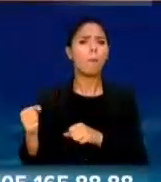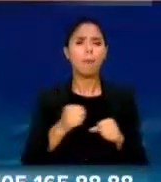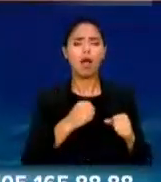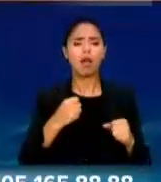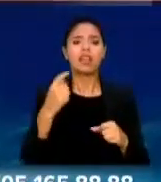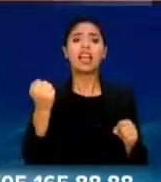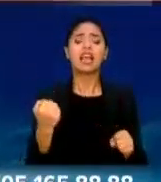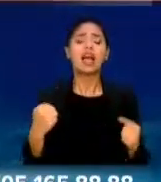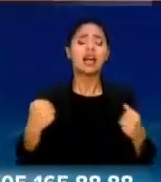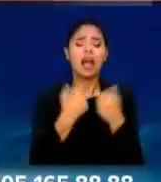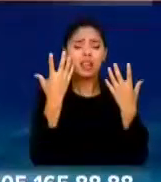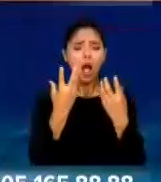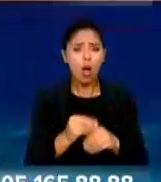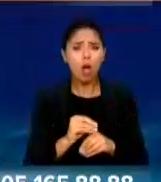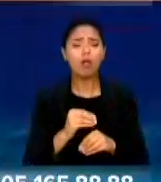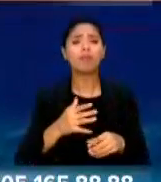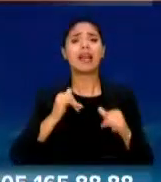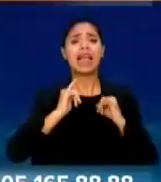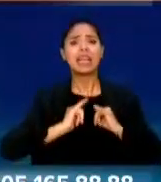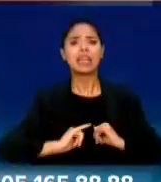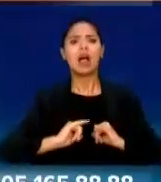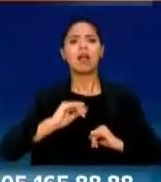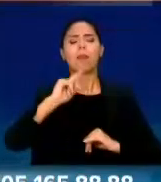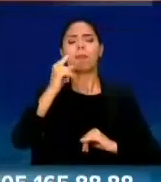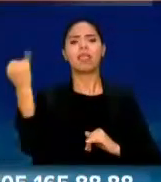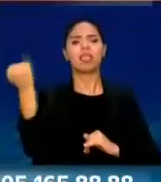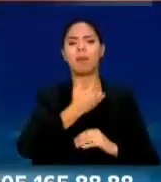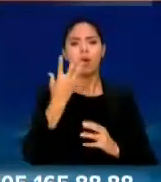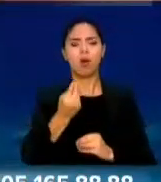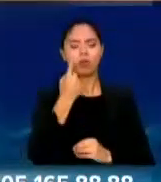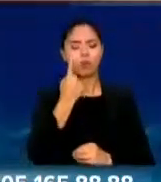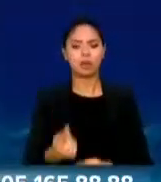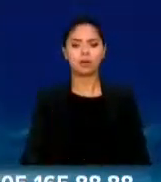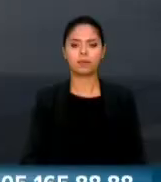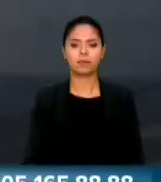de yaradı, kaza almadı. Tam rahat bir nefes almıştı ki hiç beklemediği bir tepkiyle karşılaştı.